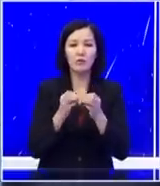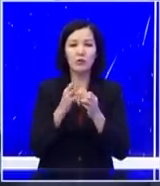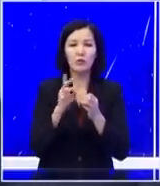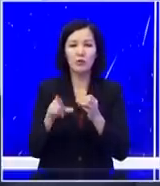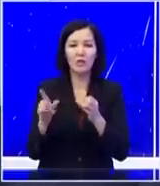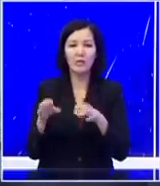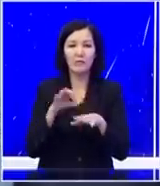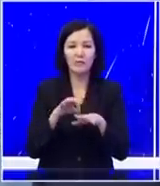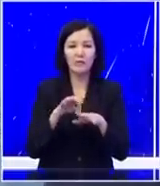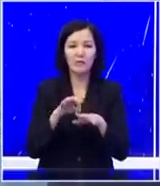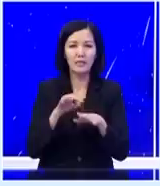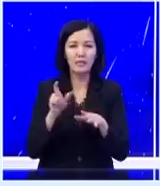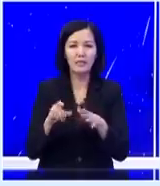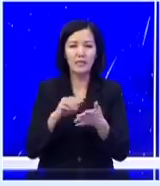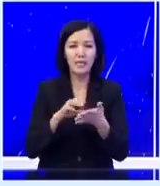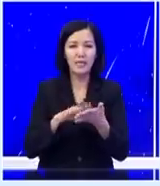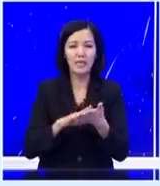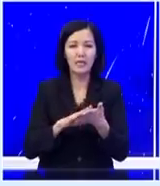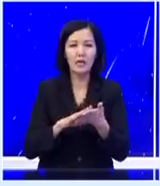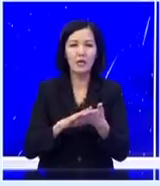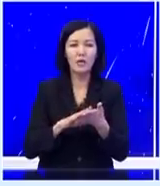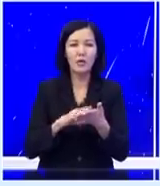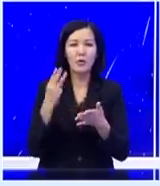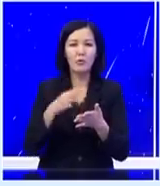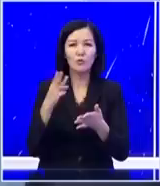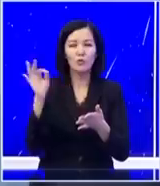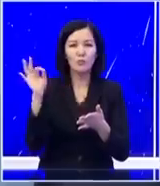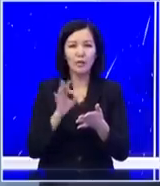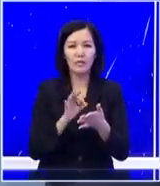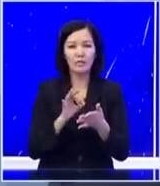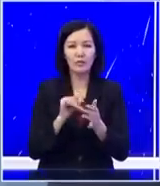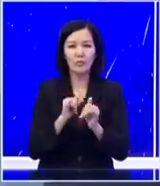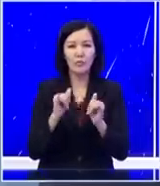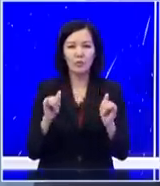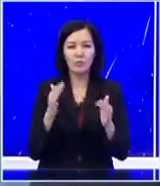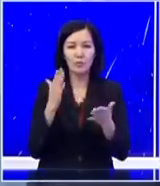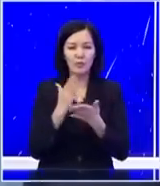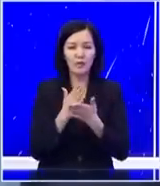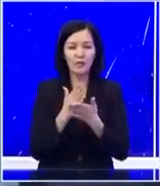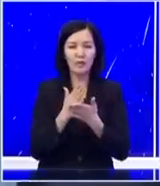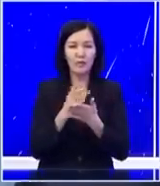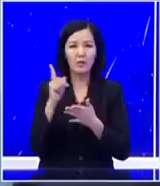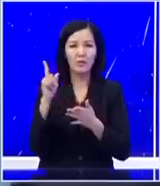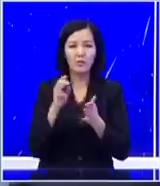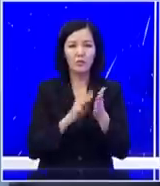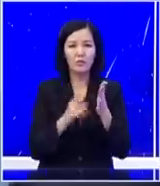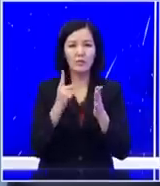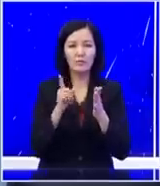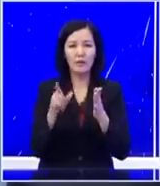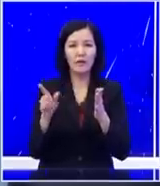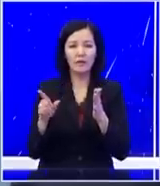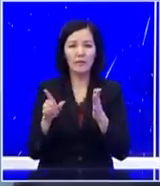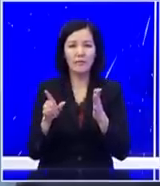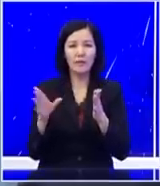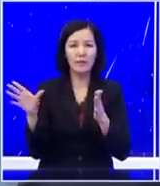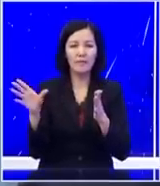тіркелді. Ол 33 пайыз көрсетіп жатыр. Өсу көрсеткіш 181 адам анықталған. Сол